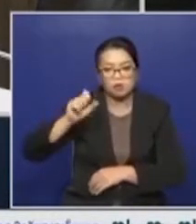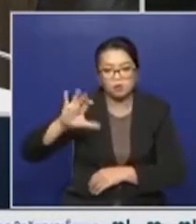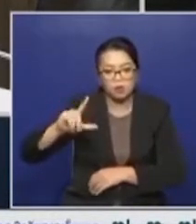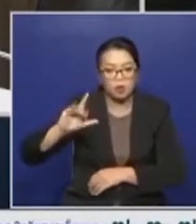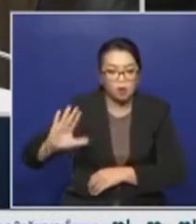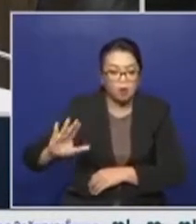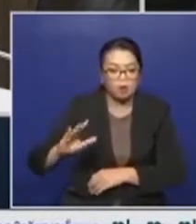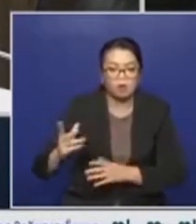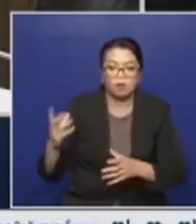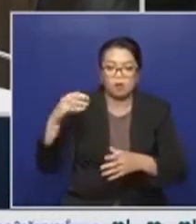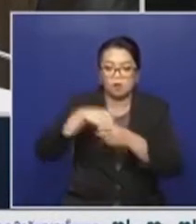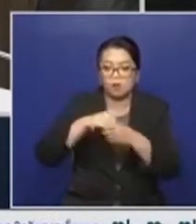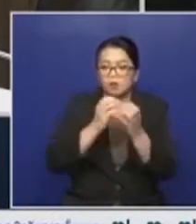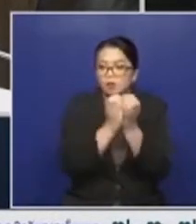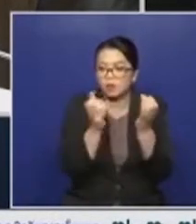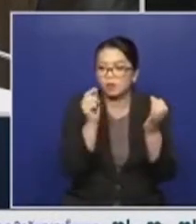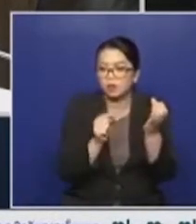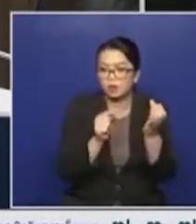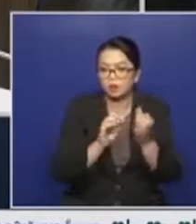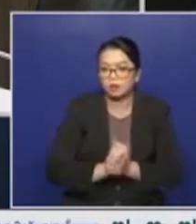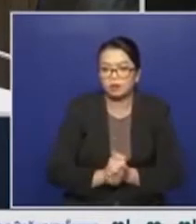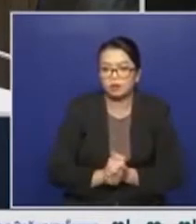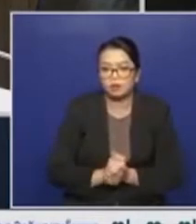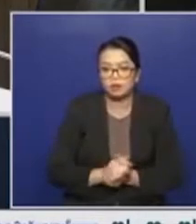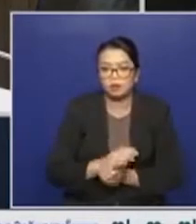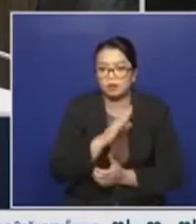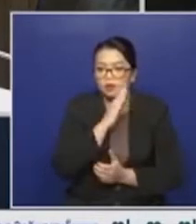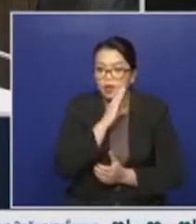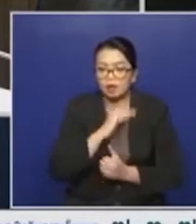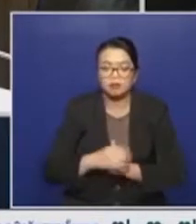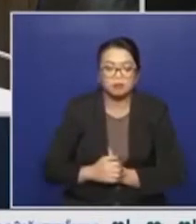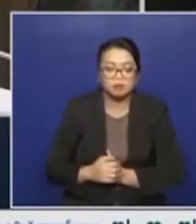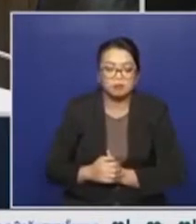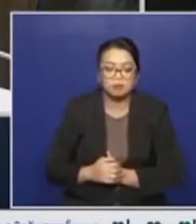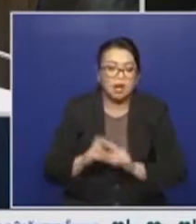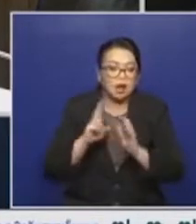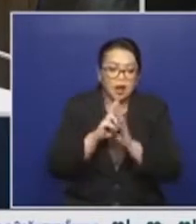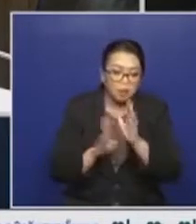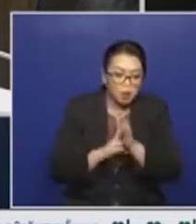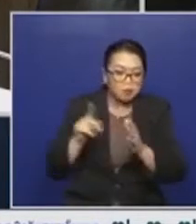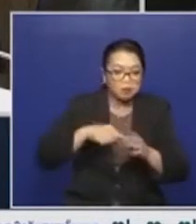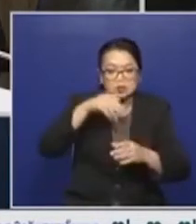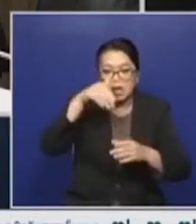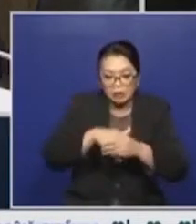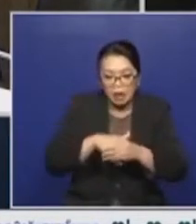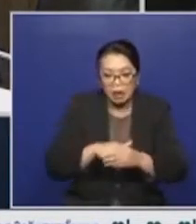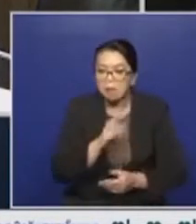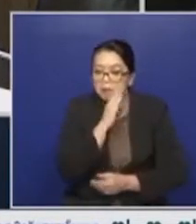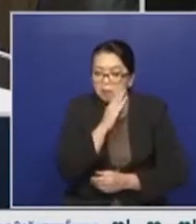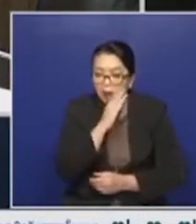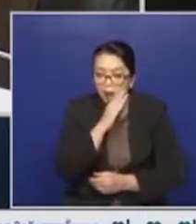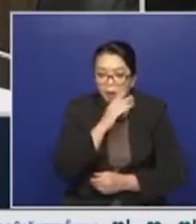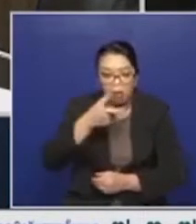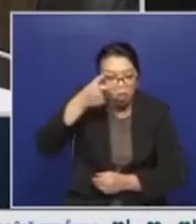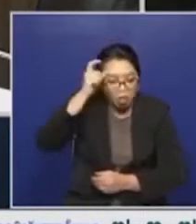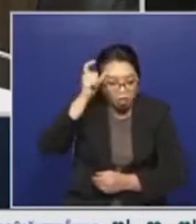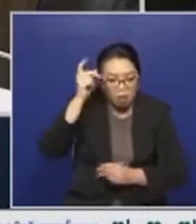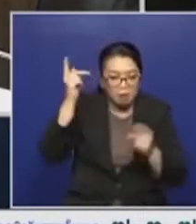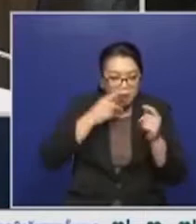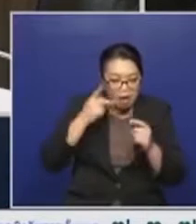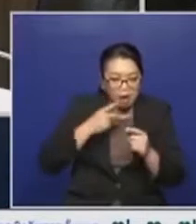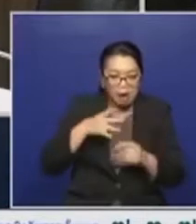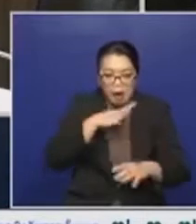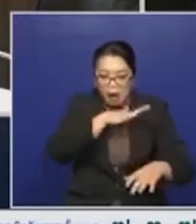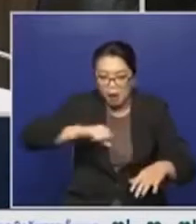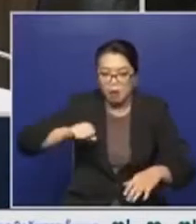ไว้น้ำจำนวนต่อไปยังคงไม่มีการลบให้มีระบบเลือกตั้งที่พิลึกพิสดารจนบางพรรคการ